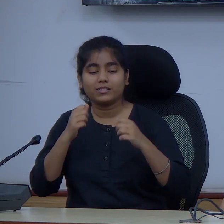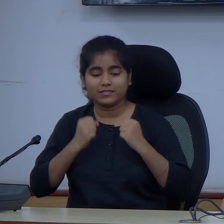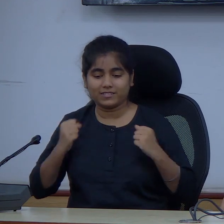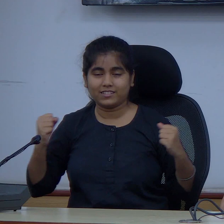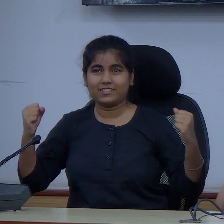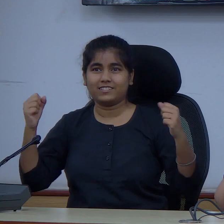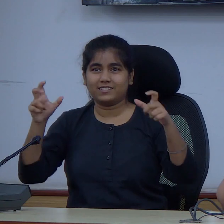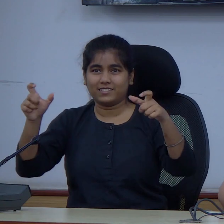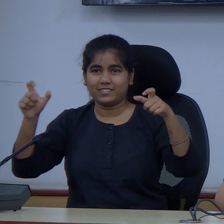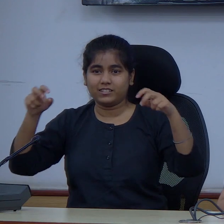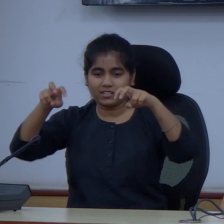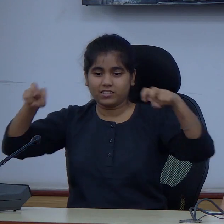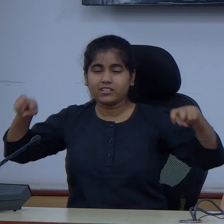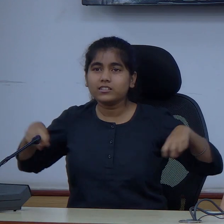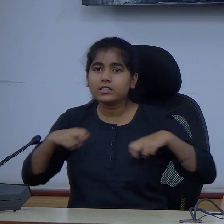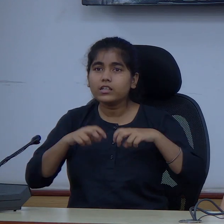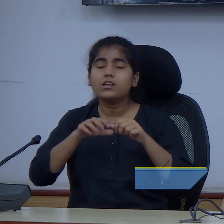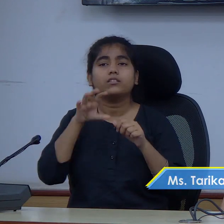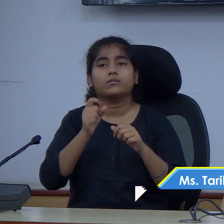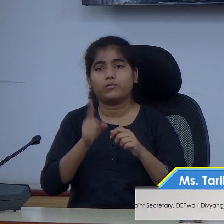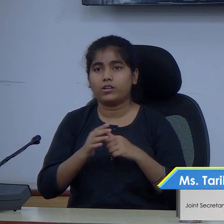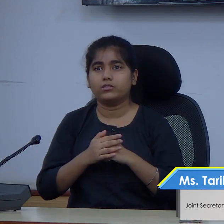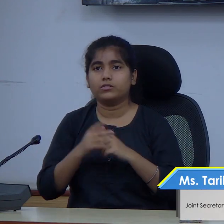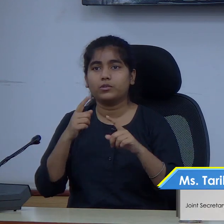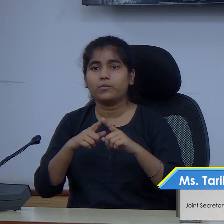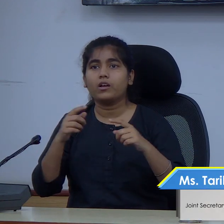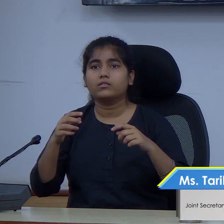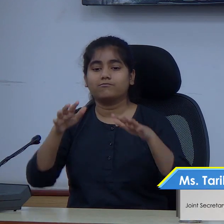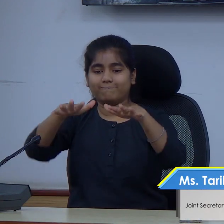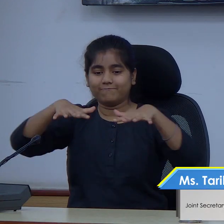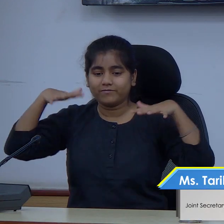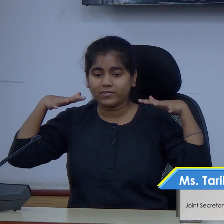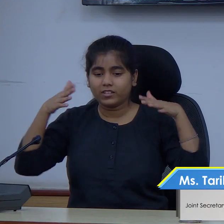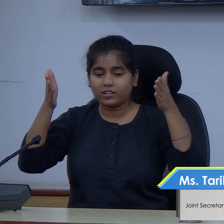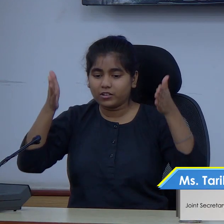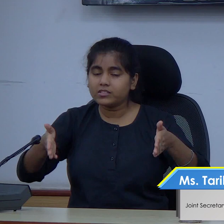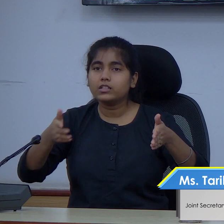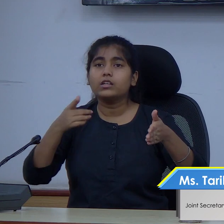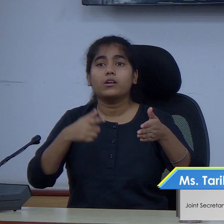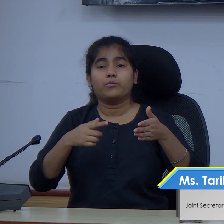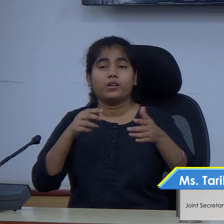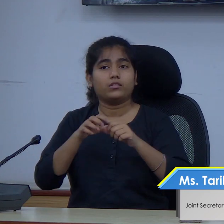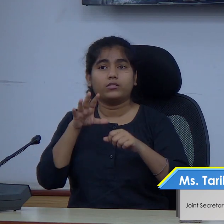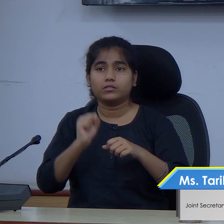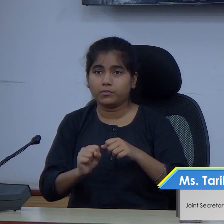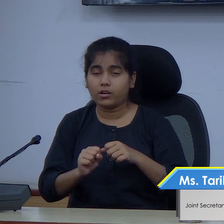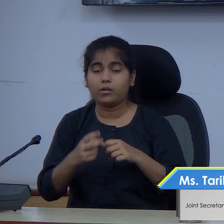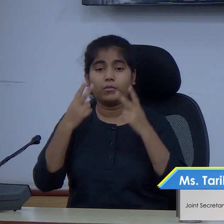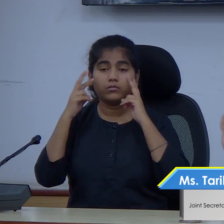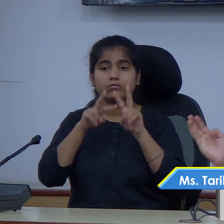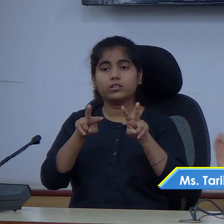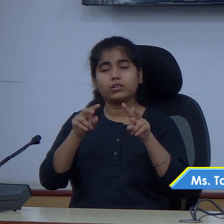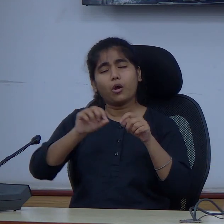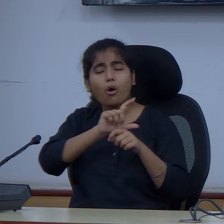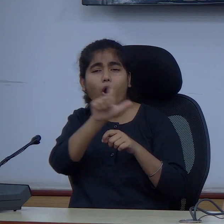होने चाहिए, बात उसकी भी है कि आपके जो स्टेडिया में बैठ के देखने की जगह है, जो आपकी सीटें हैं, वो भी एक्सेसिबल होनी चाहिए। अगर आपका स्टेज